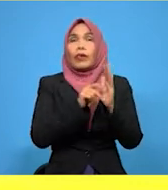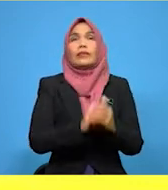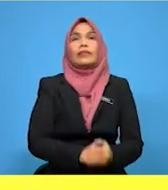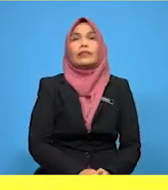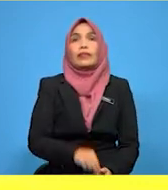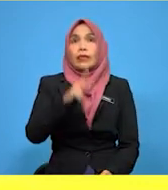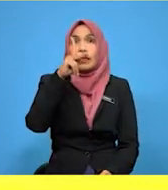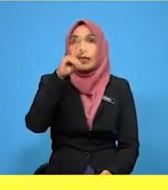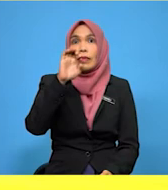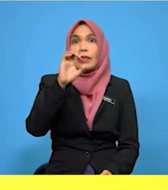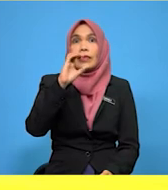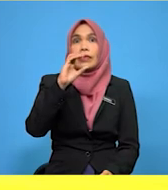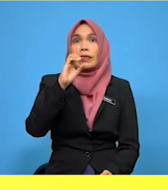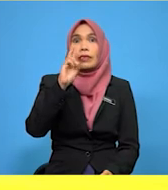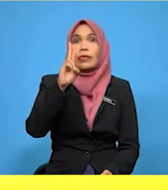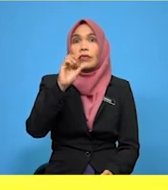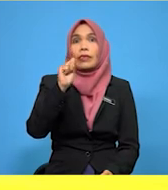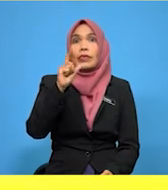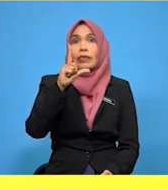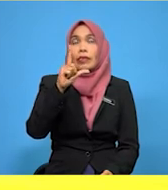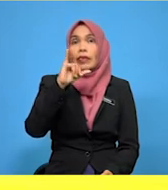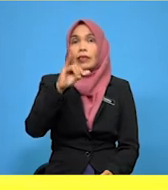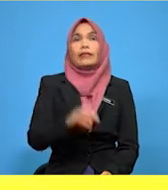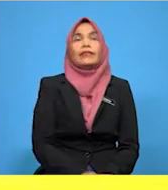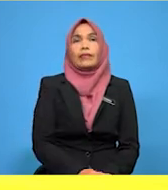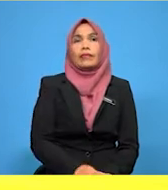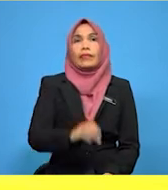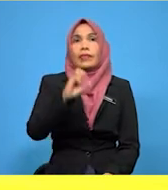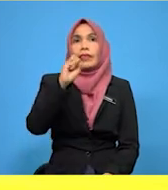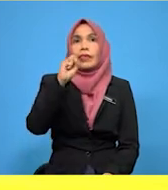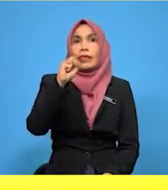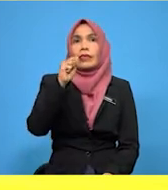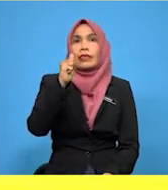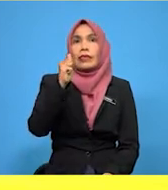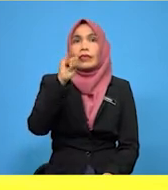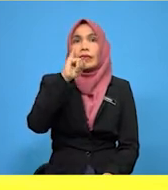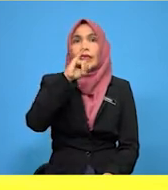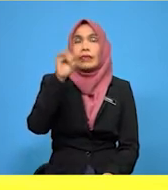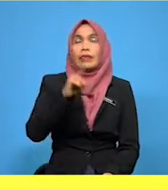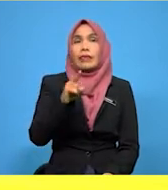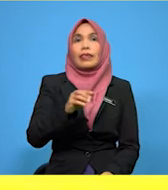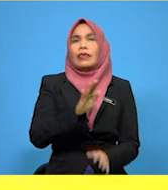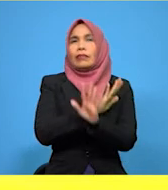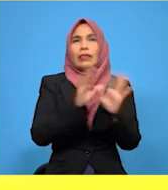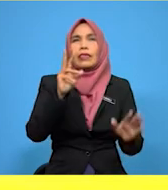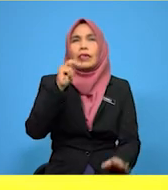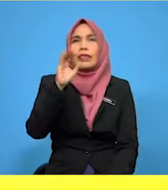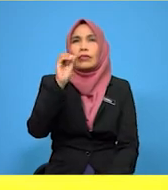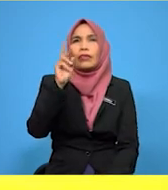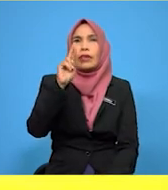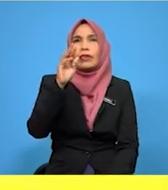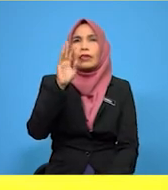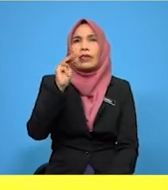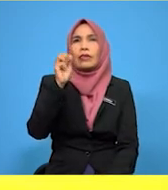kecuali 1. Saiz tidak normal, 2. Telur yang retak ataupun pecah,